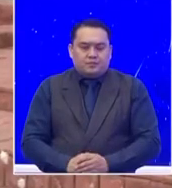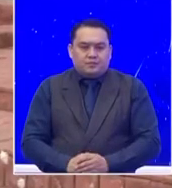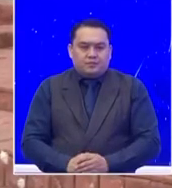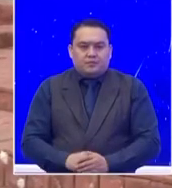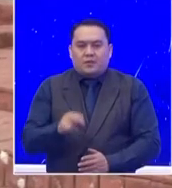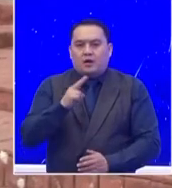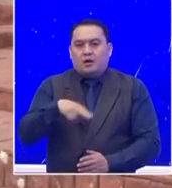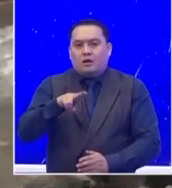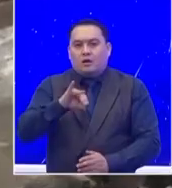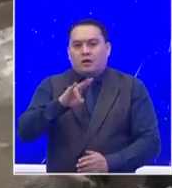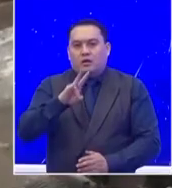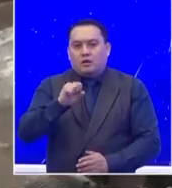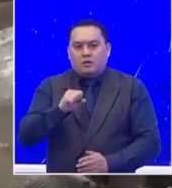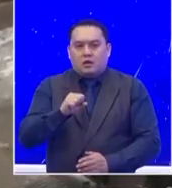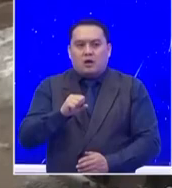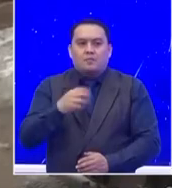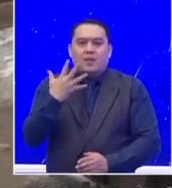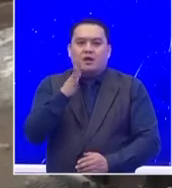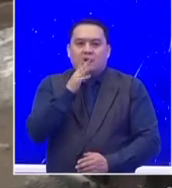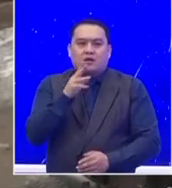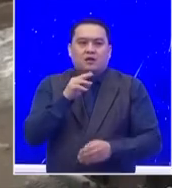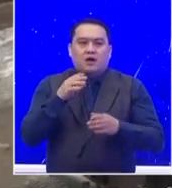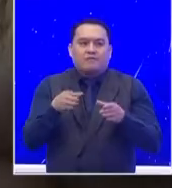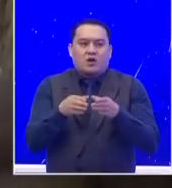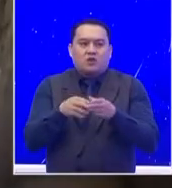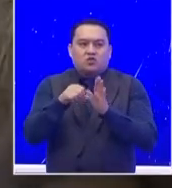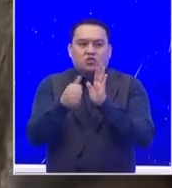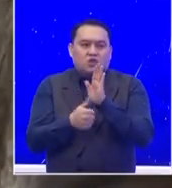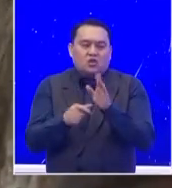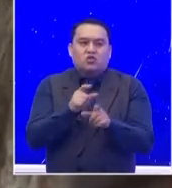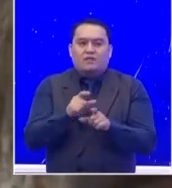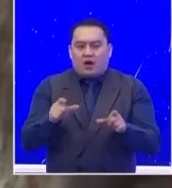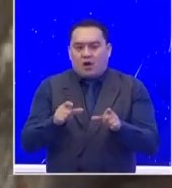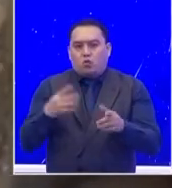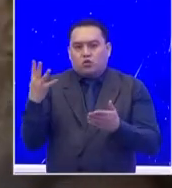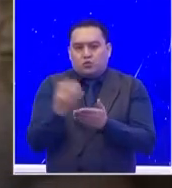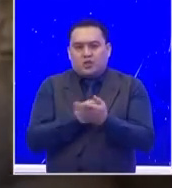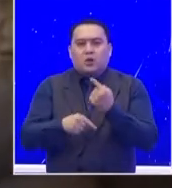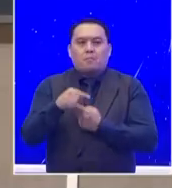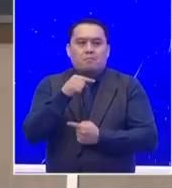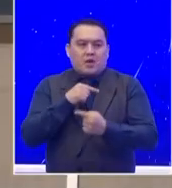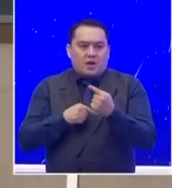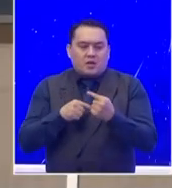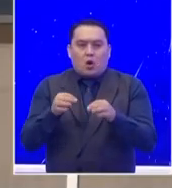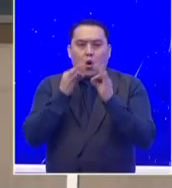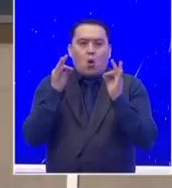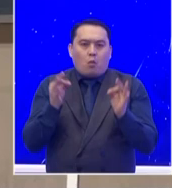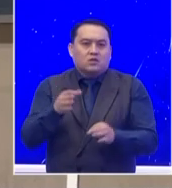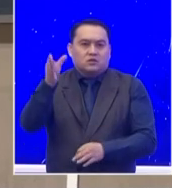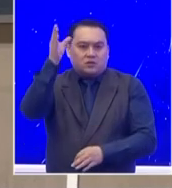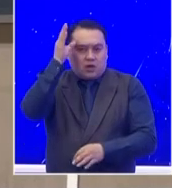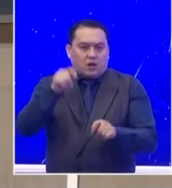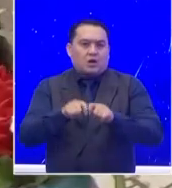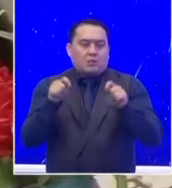Дина Тайшибаева в индустрии моды уже 5 лет. В ее команде 16 человек. Кроме того, успешная предпринимательница делится опытом и знаниями, открыв